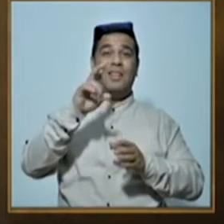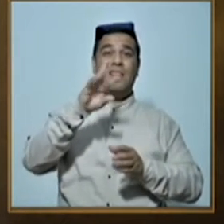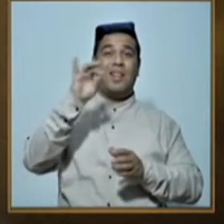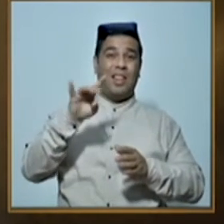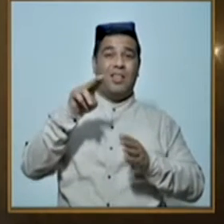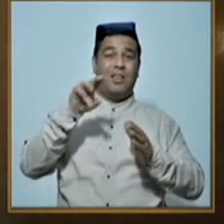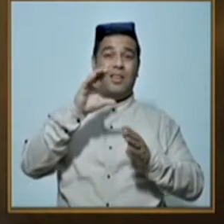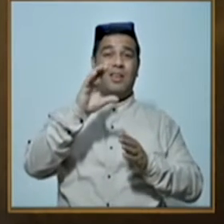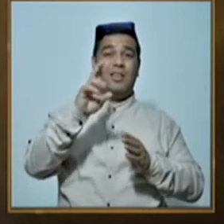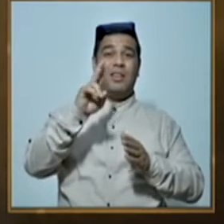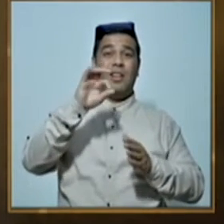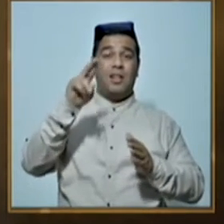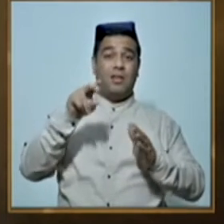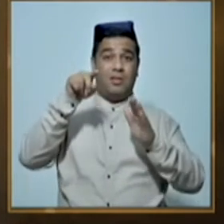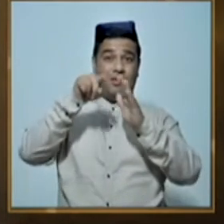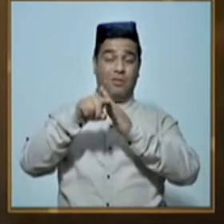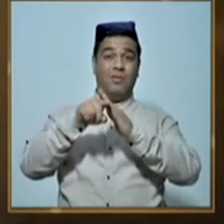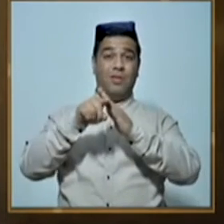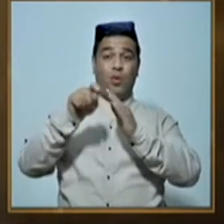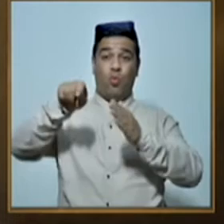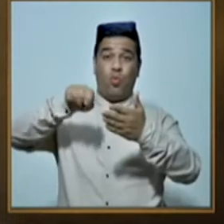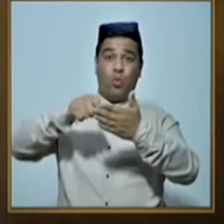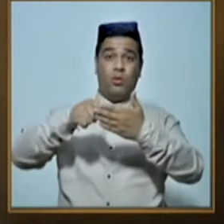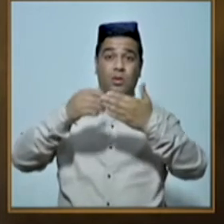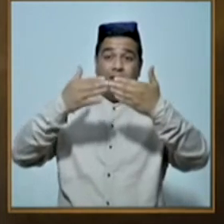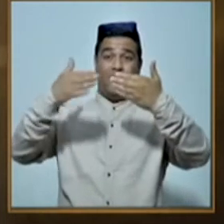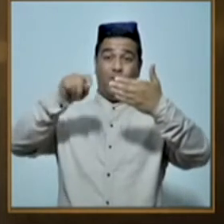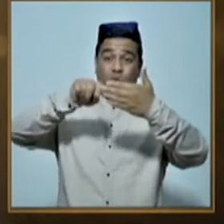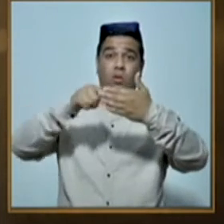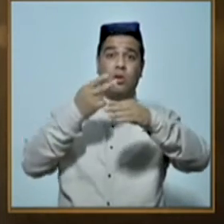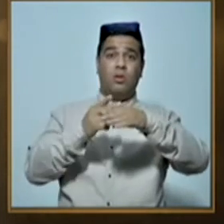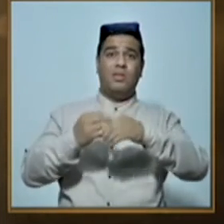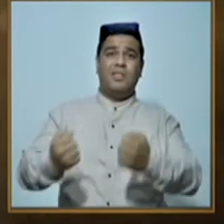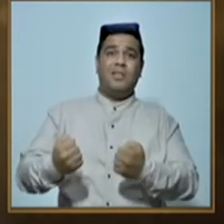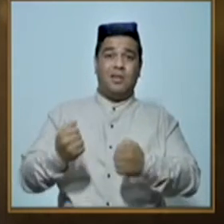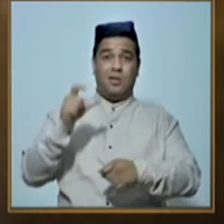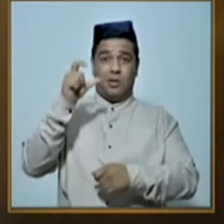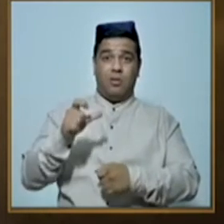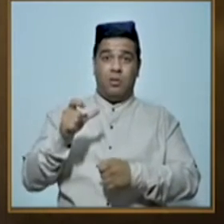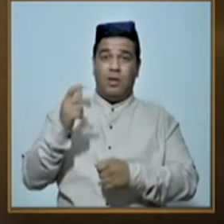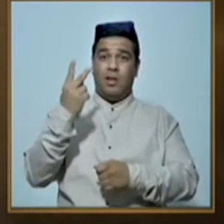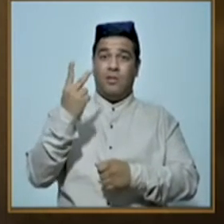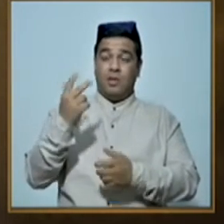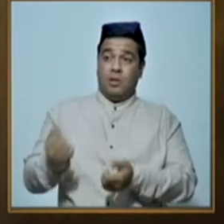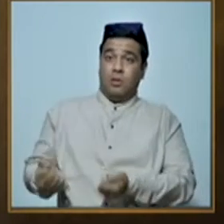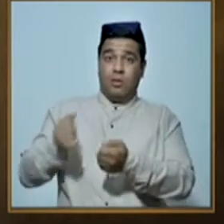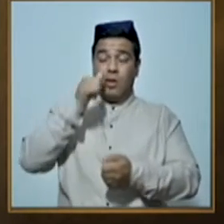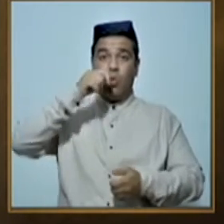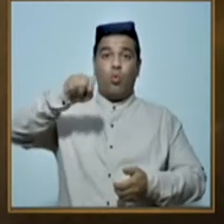jamlab qo'ysa, baquvvat odamlardan bir to'pini yig'ib turib, ko'taringlar buni desa ko'tara olmas ekan.